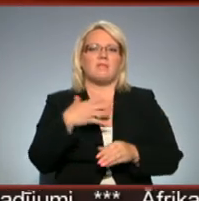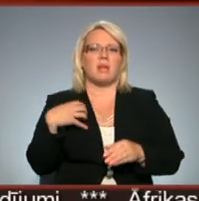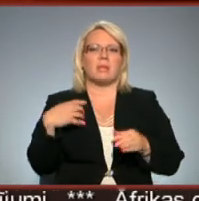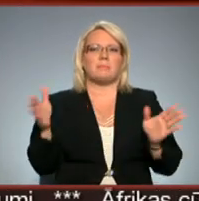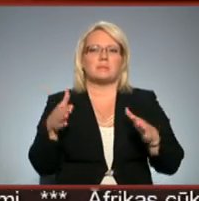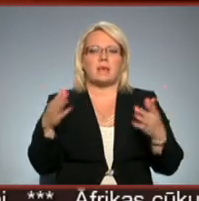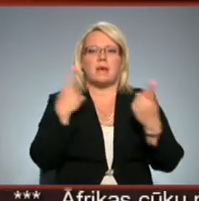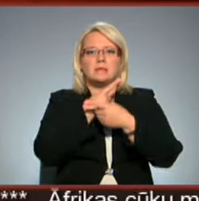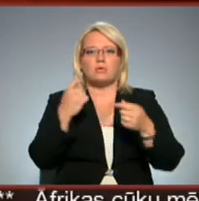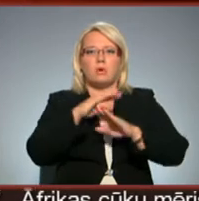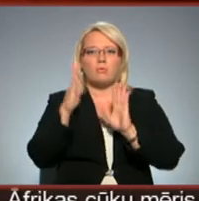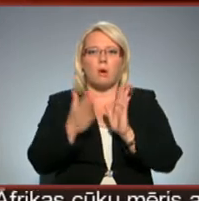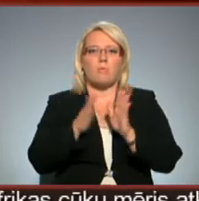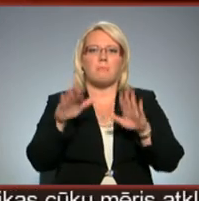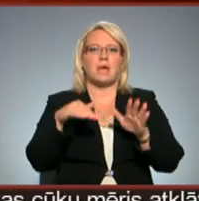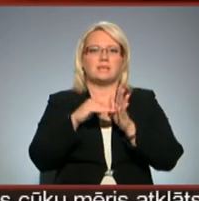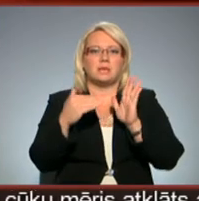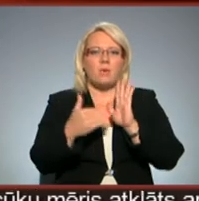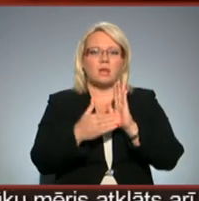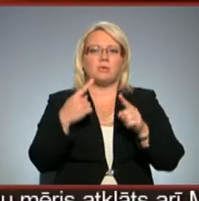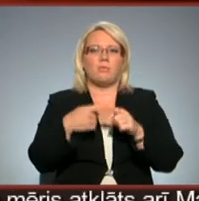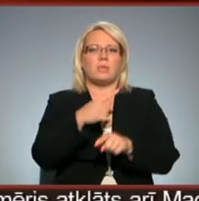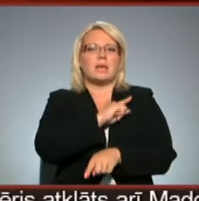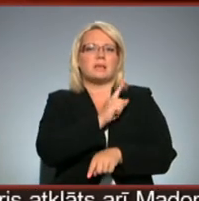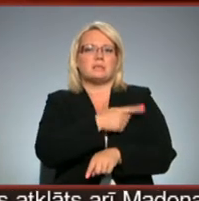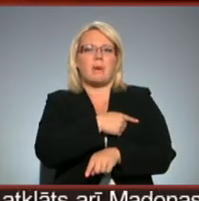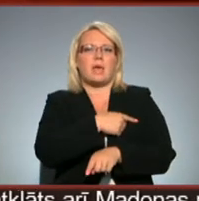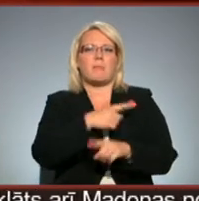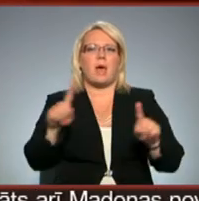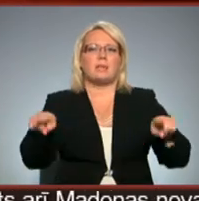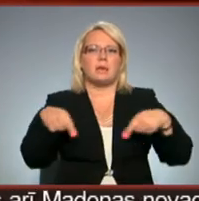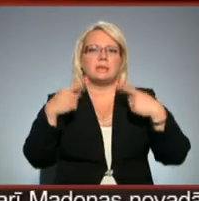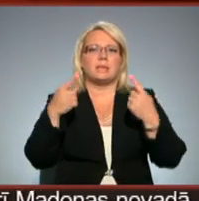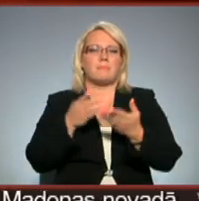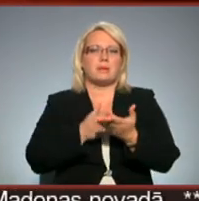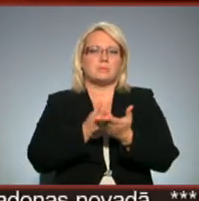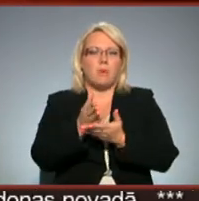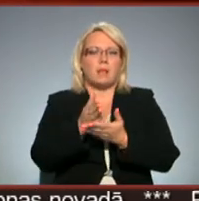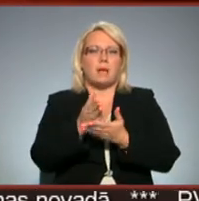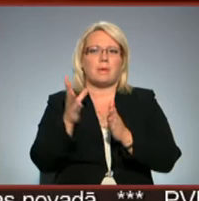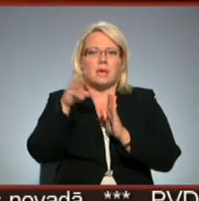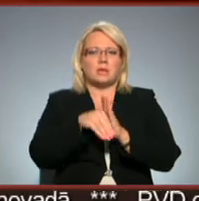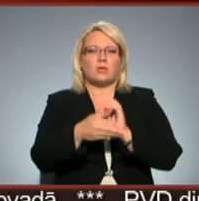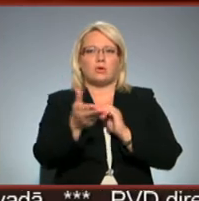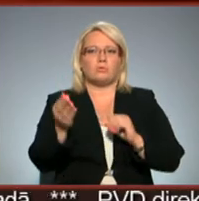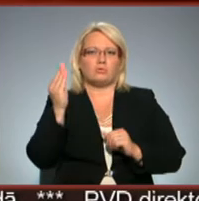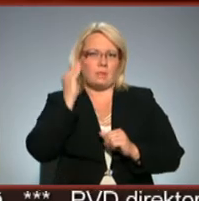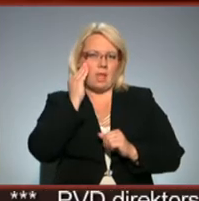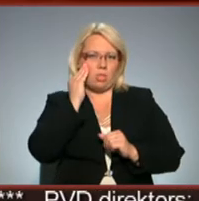ziņot kopumā par situāciju un arī iespējamiem nu, attīstības soļiem, ieskaitot šo jūs